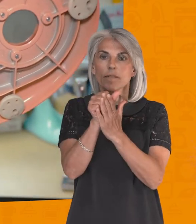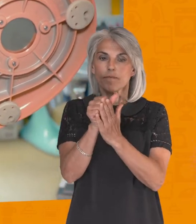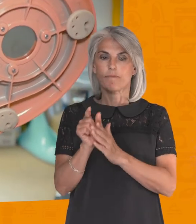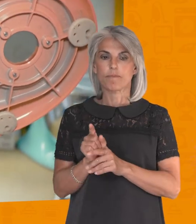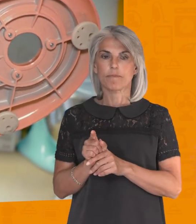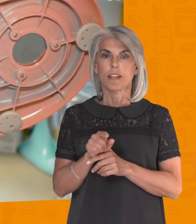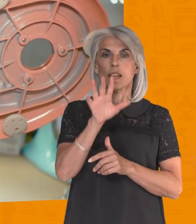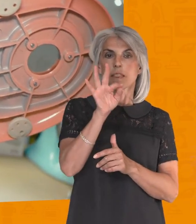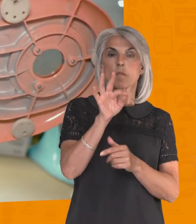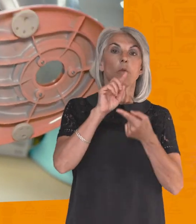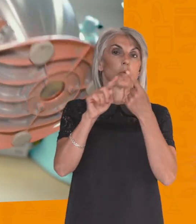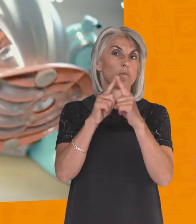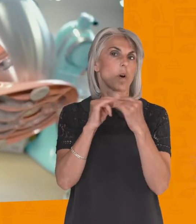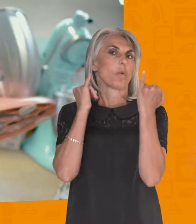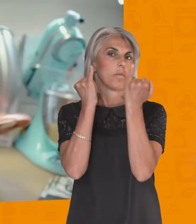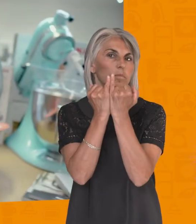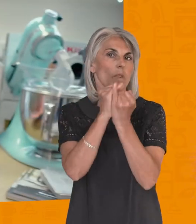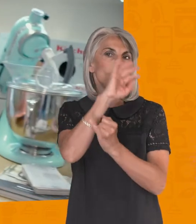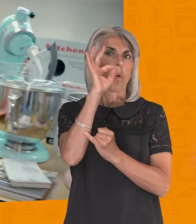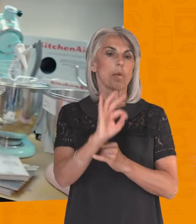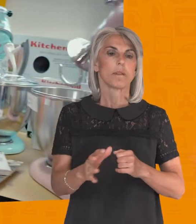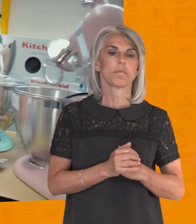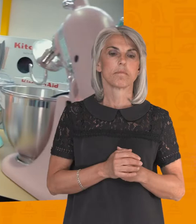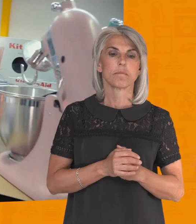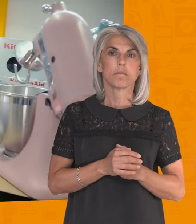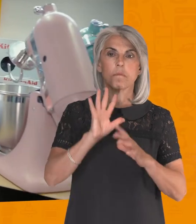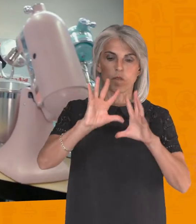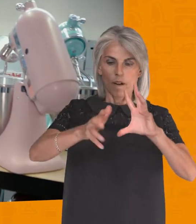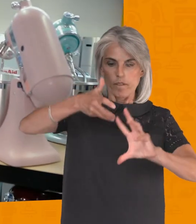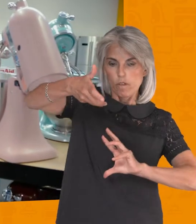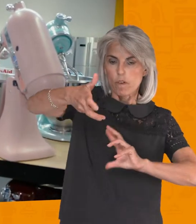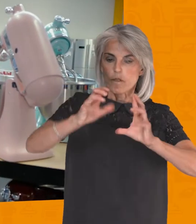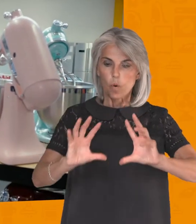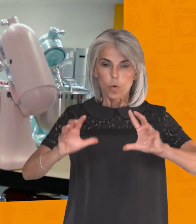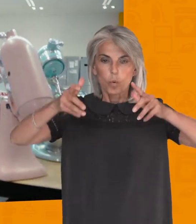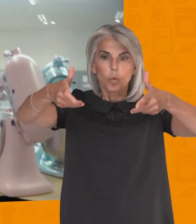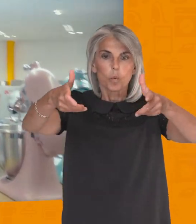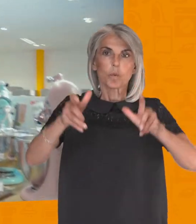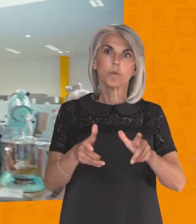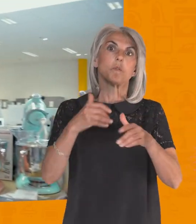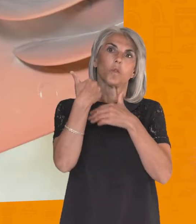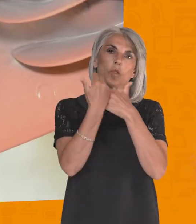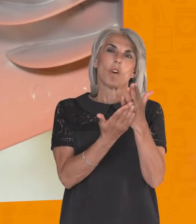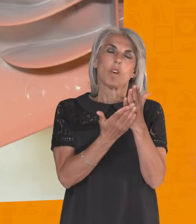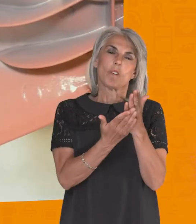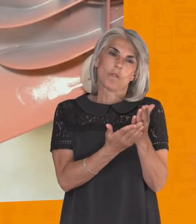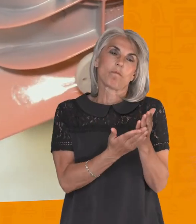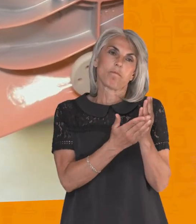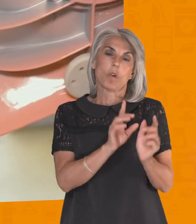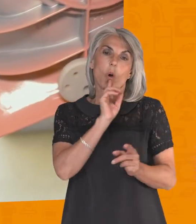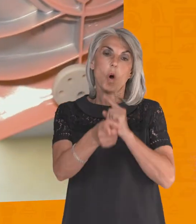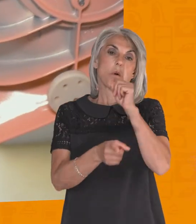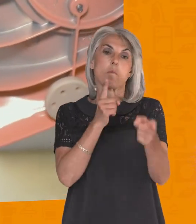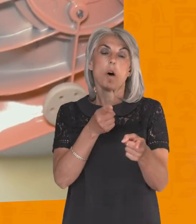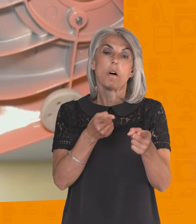type et numéros de série complet donc oui il faut des fois retourné son appareil mais grâce à ça on peut vous recommander des pièces également